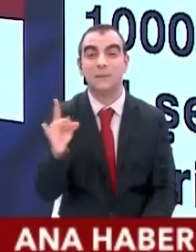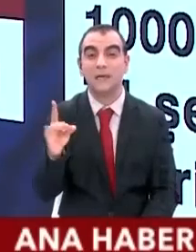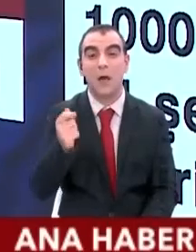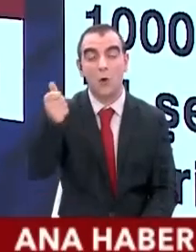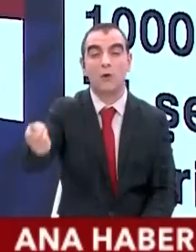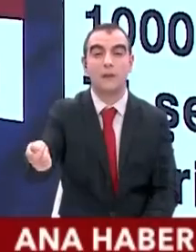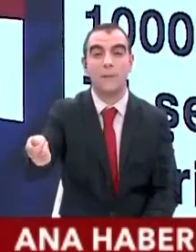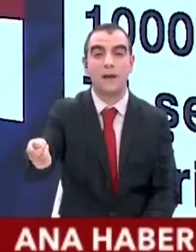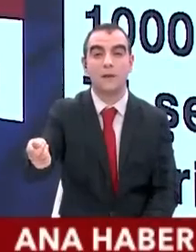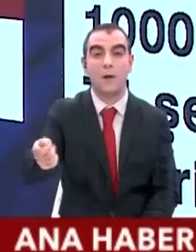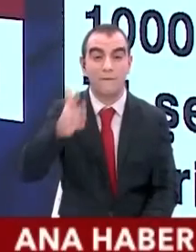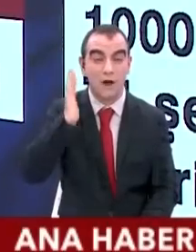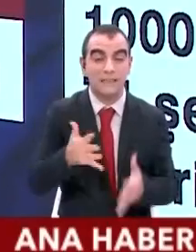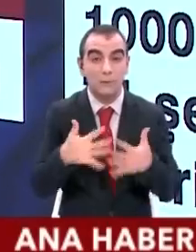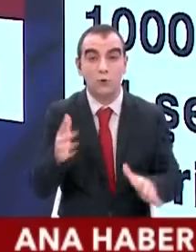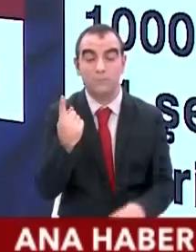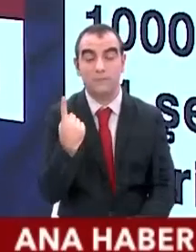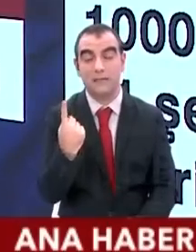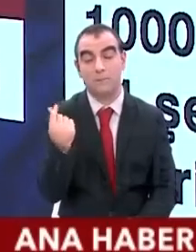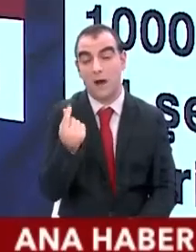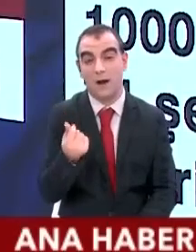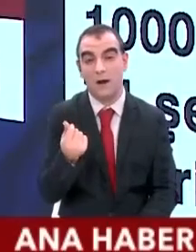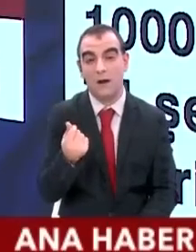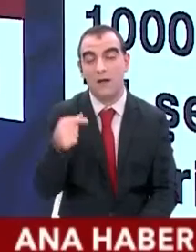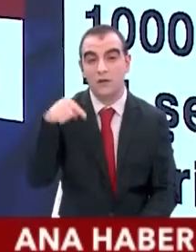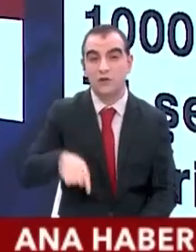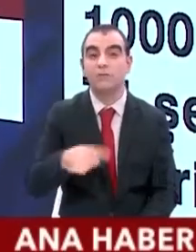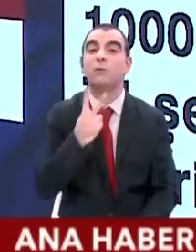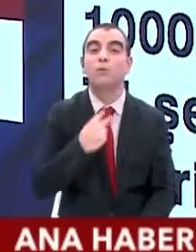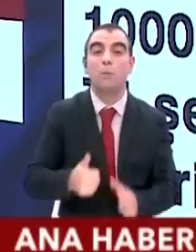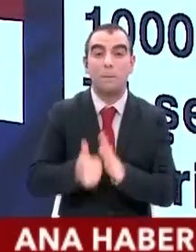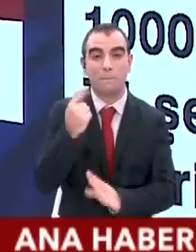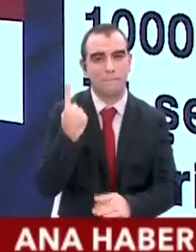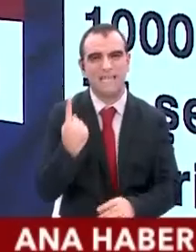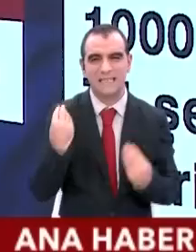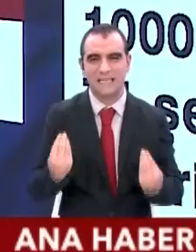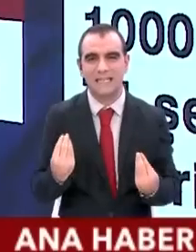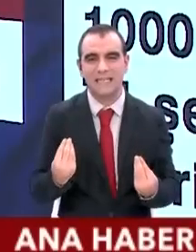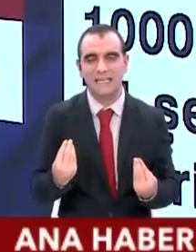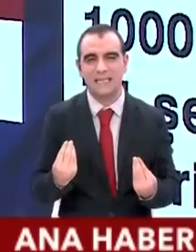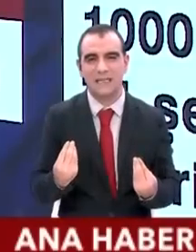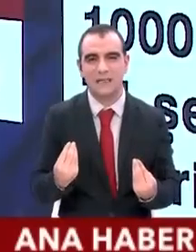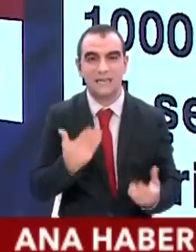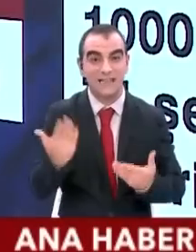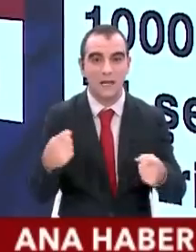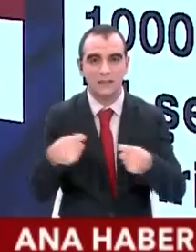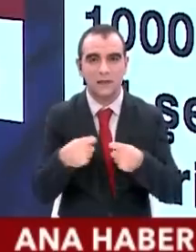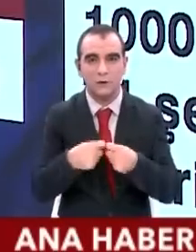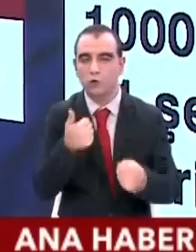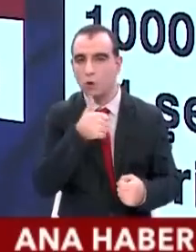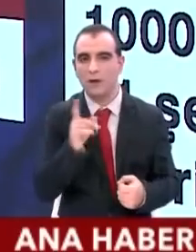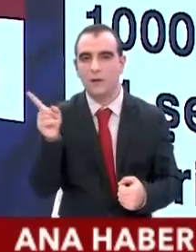ödemek devasa bir rakam unutmayın putin'in yaptığı büyük bir iyilik neden savaşıyor Adam